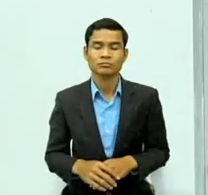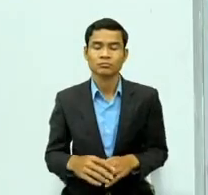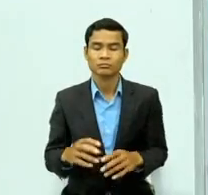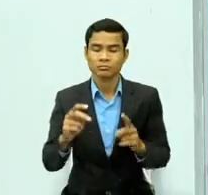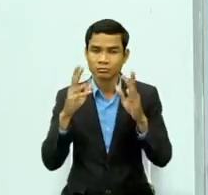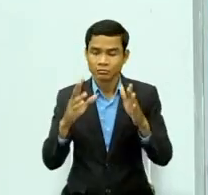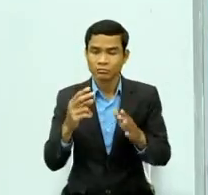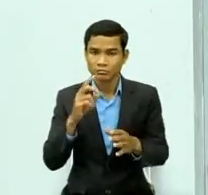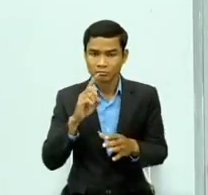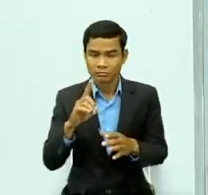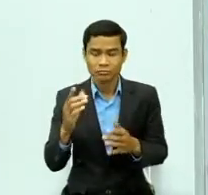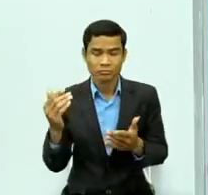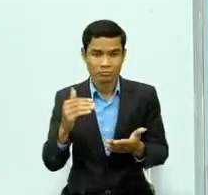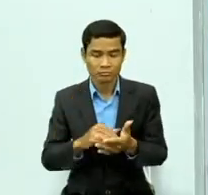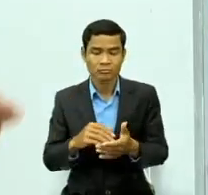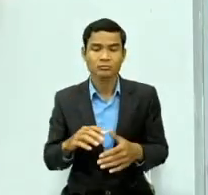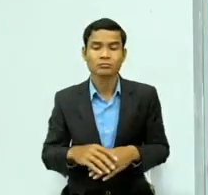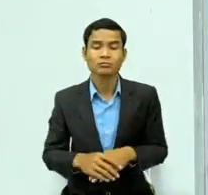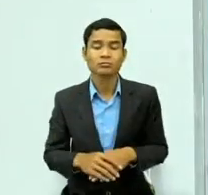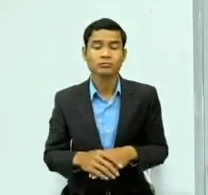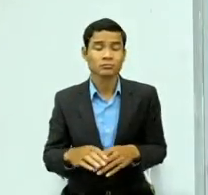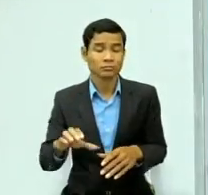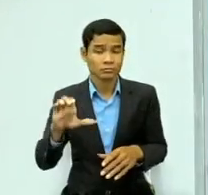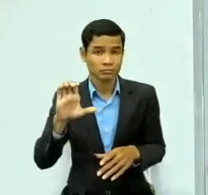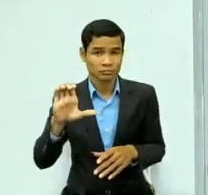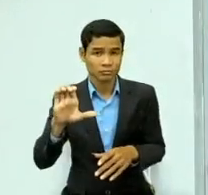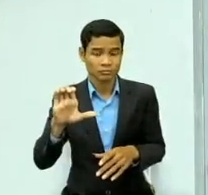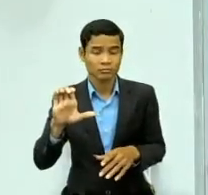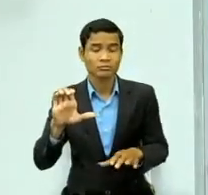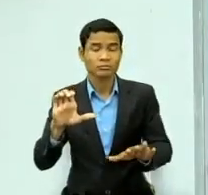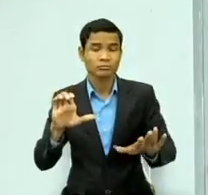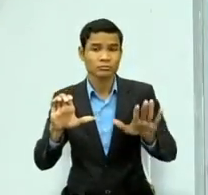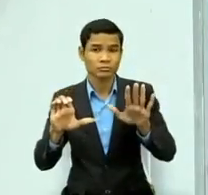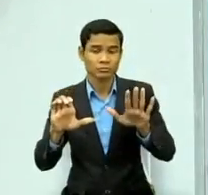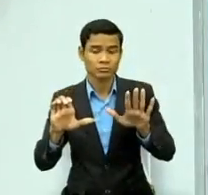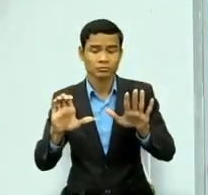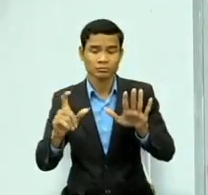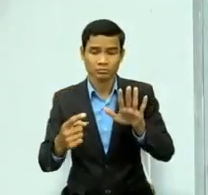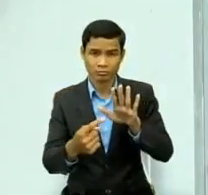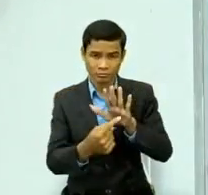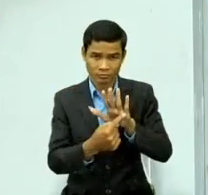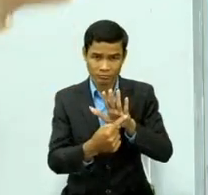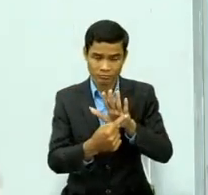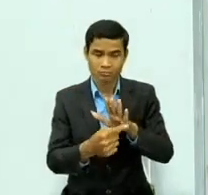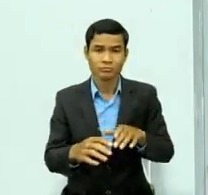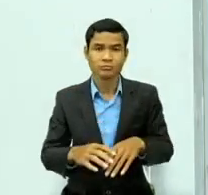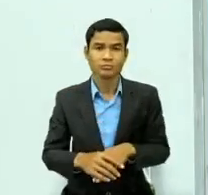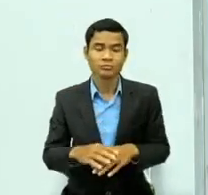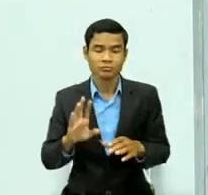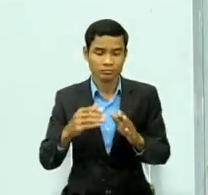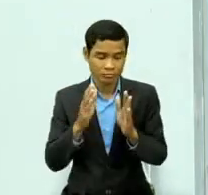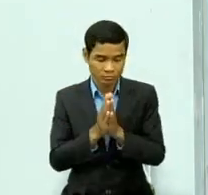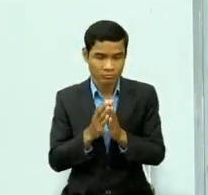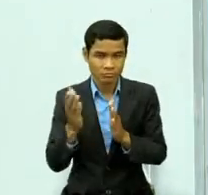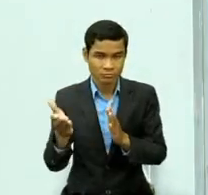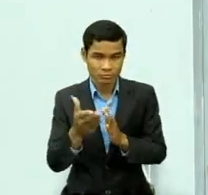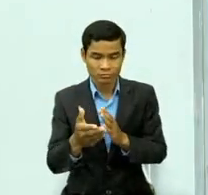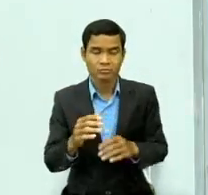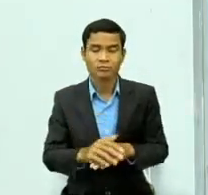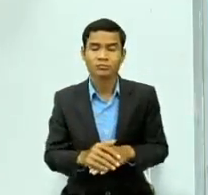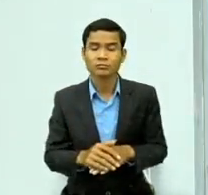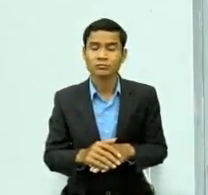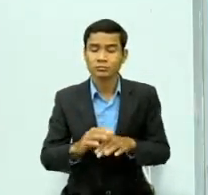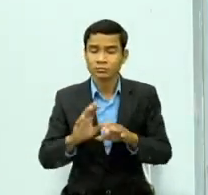កគ្រូបញ្ជាក់ជូនម្ដងទៀតឈើគឺមានអក្សរឆនិងស្រៈអឺចាអរគុណកូនកូន